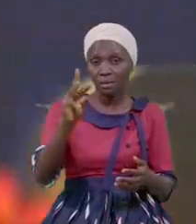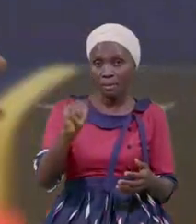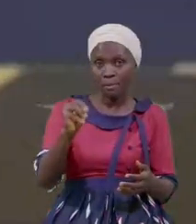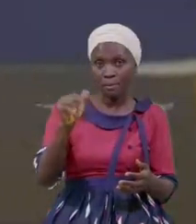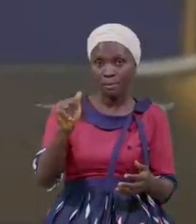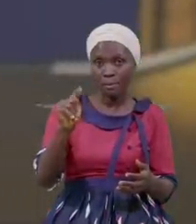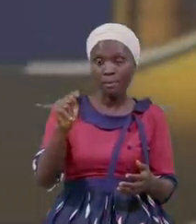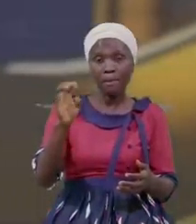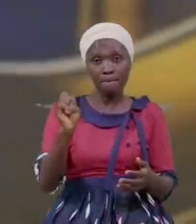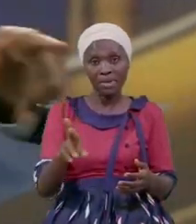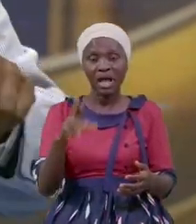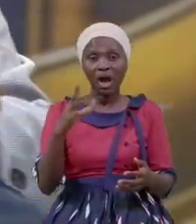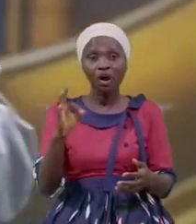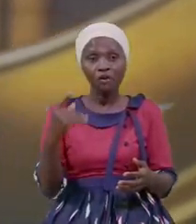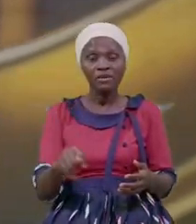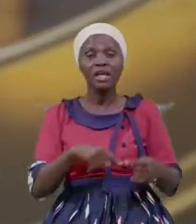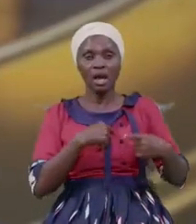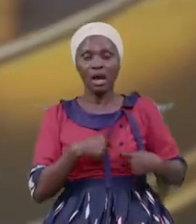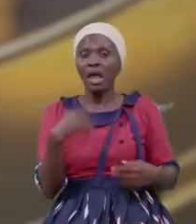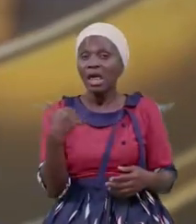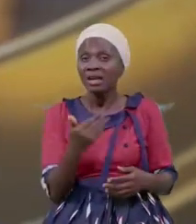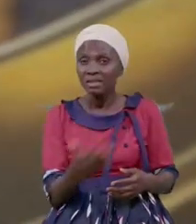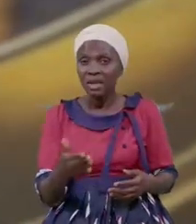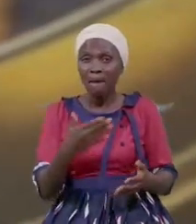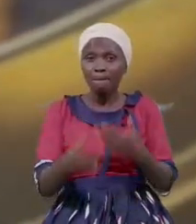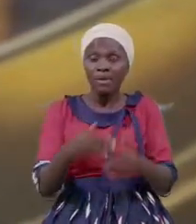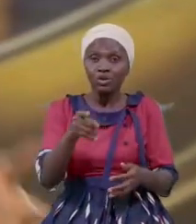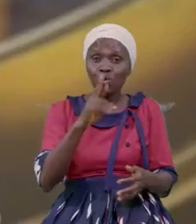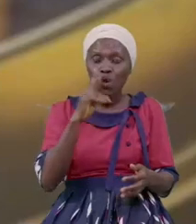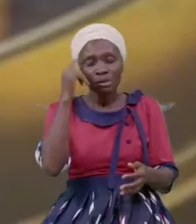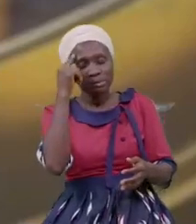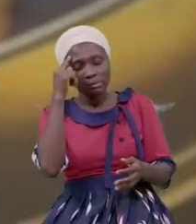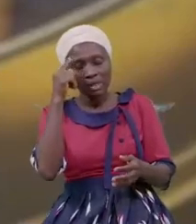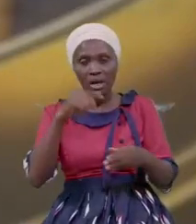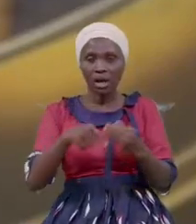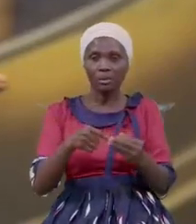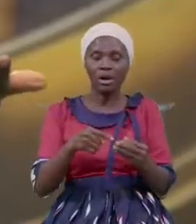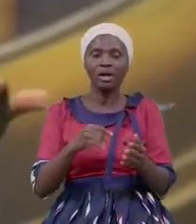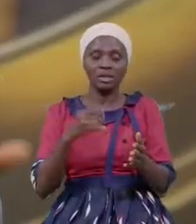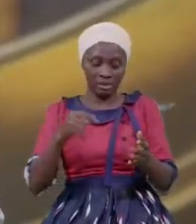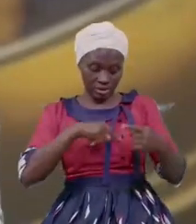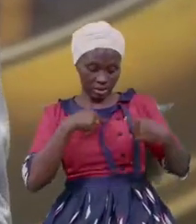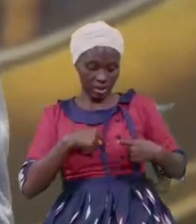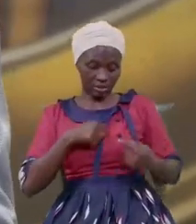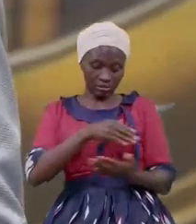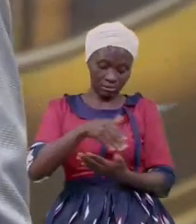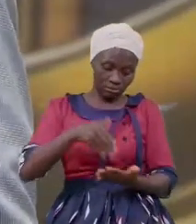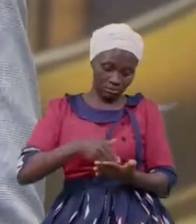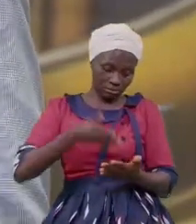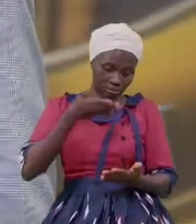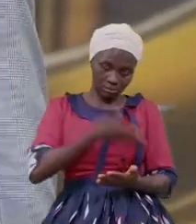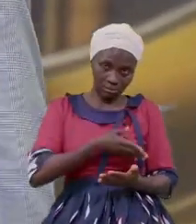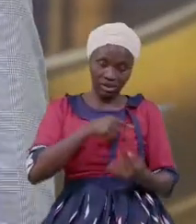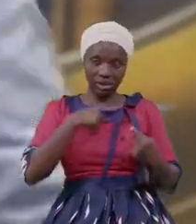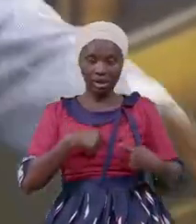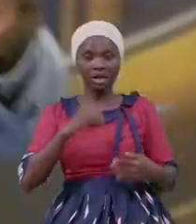problème tout tout problème auquel vous pensez le centre là-bas le cœur là-bas est